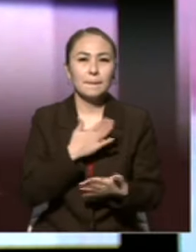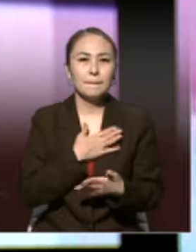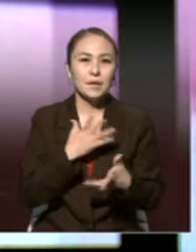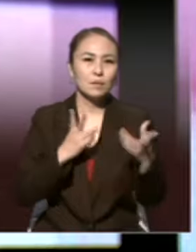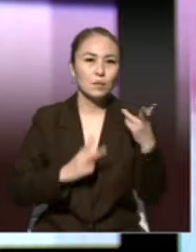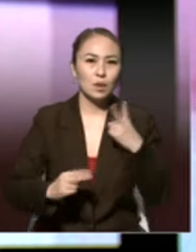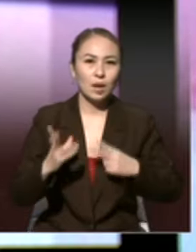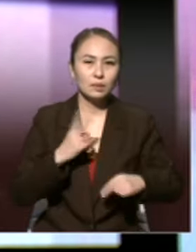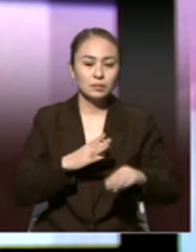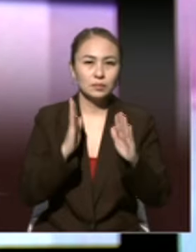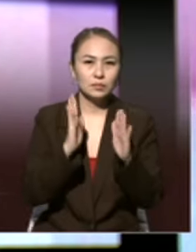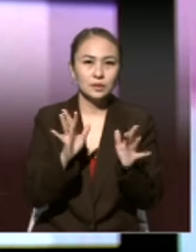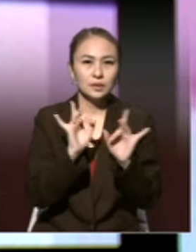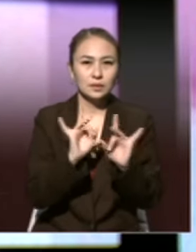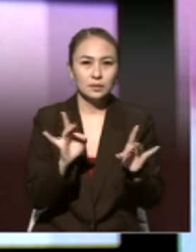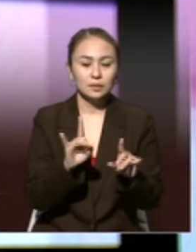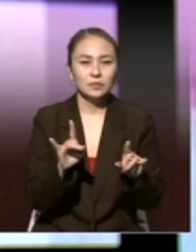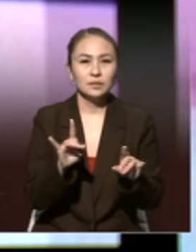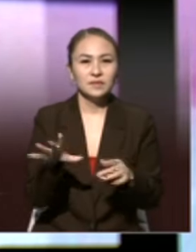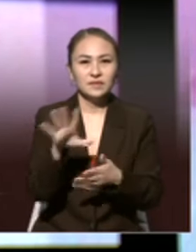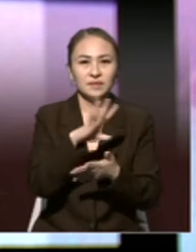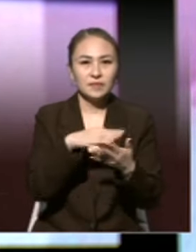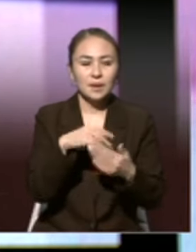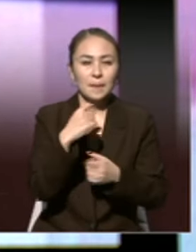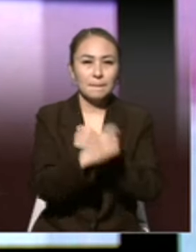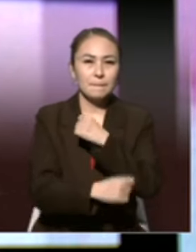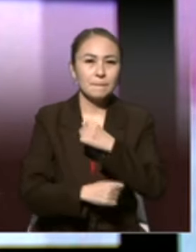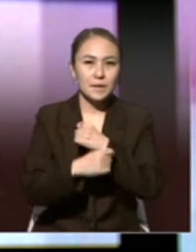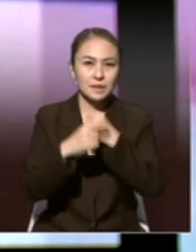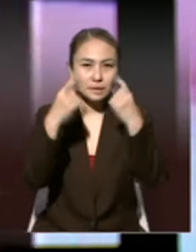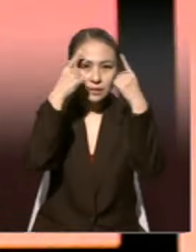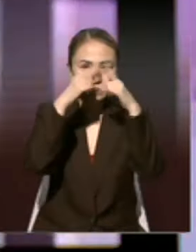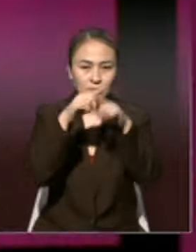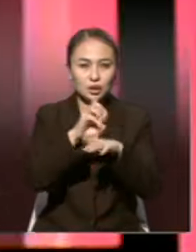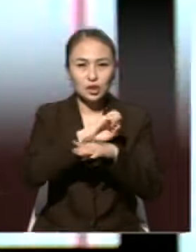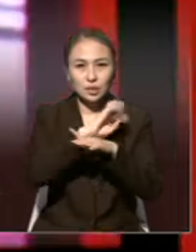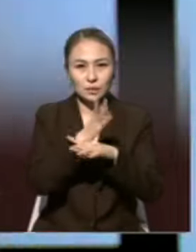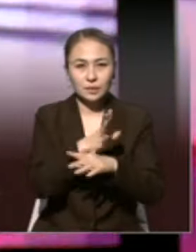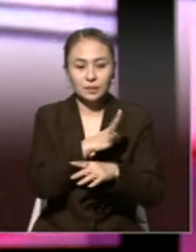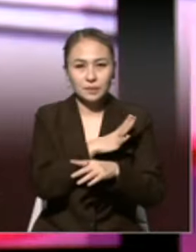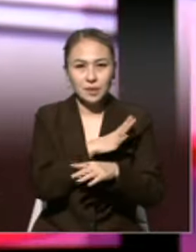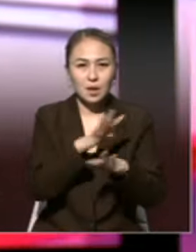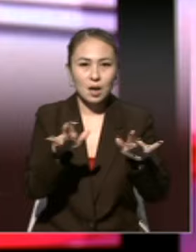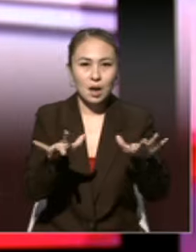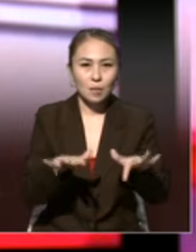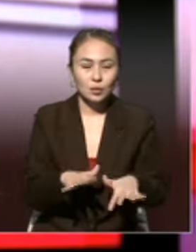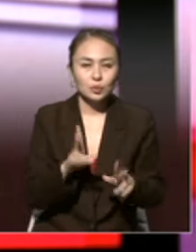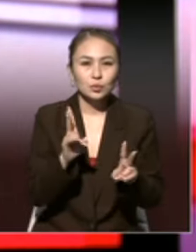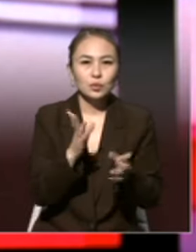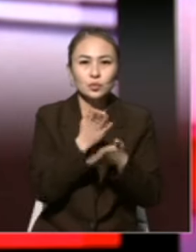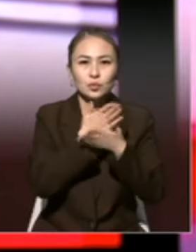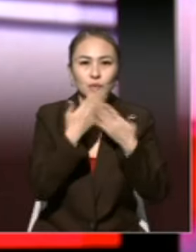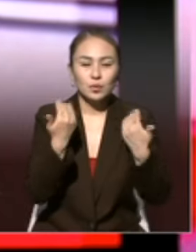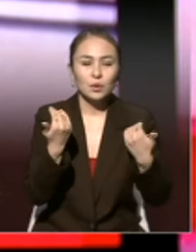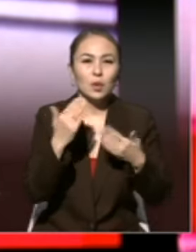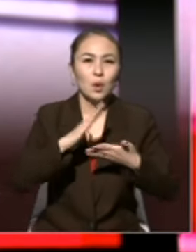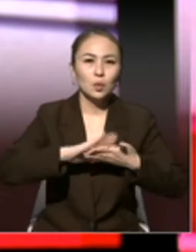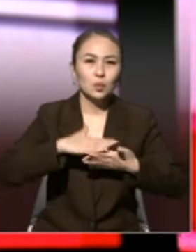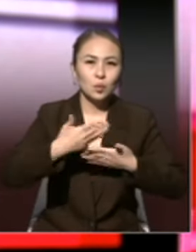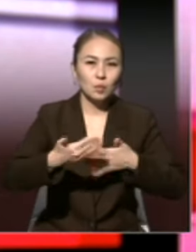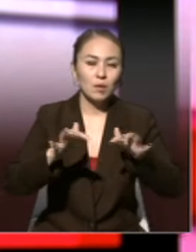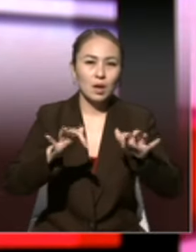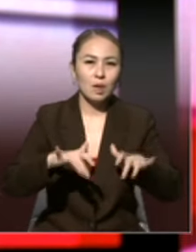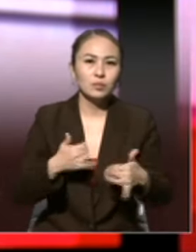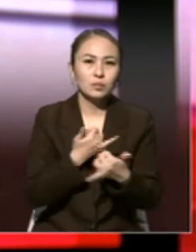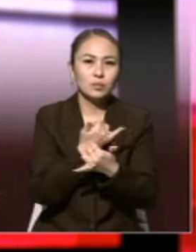айтсақ, онда мұғалімдердің де барлық материал техника база жабдықталды. Кімде компьютер болған жоқ, оларға да ноутбук компьютерлер